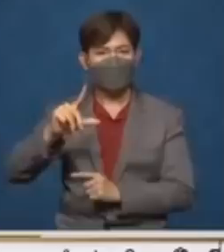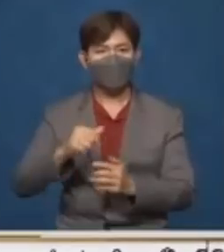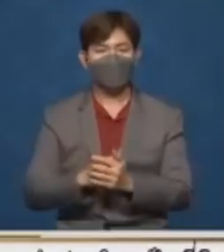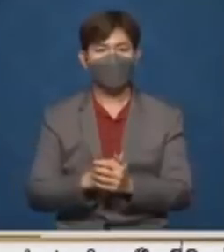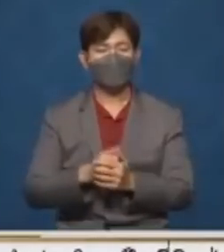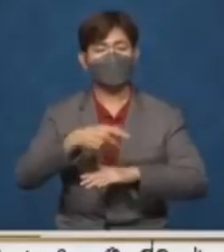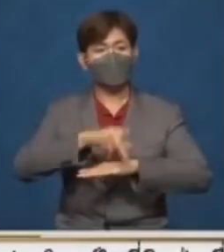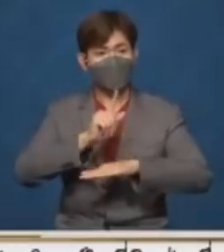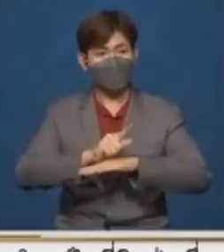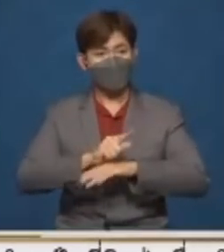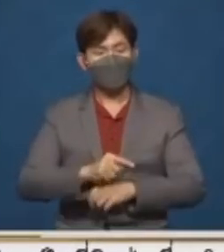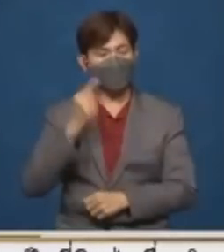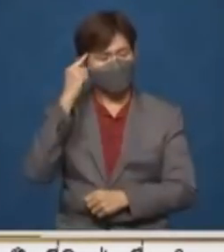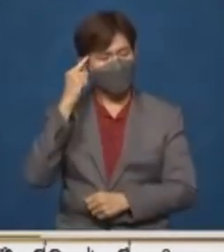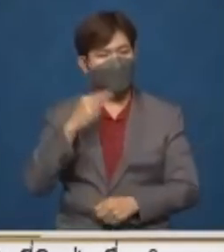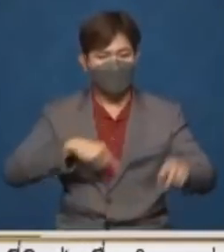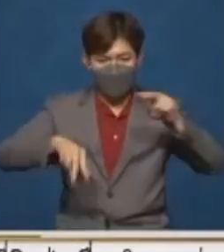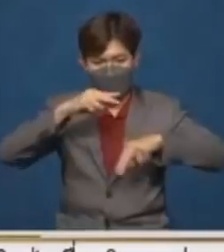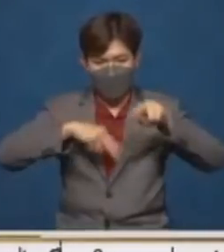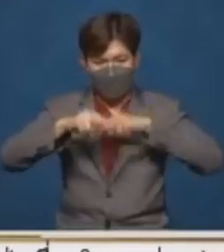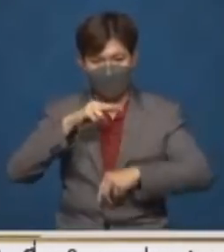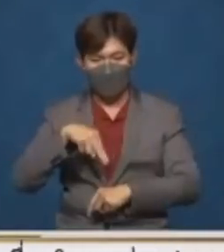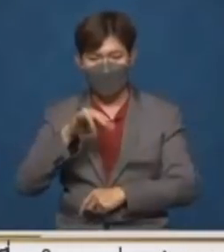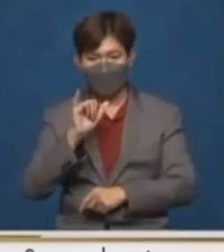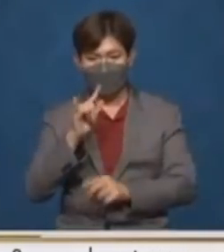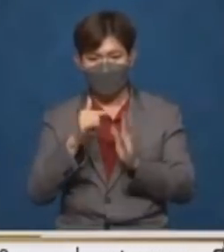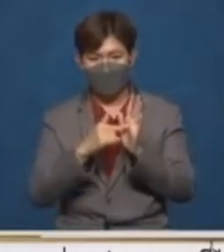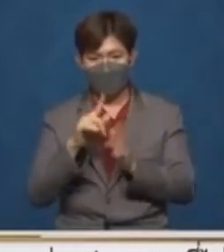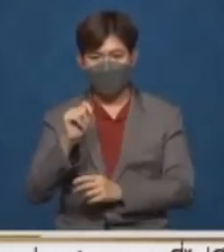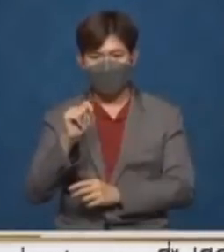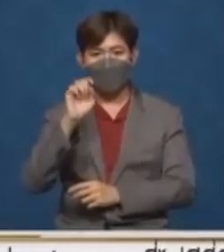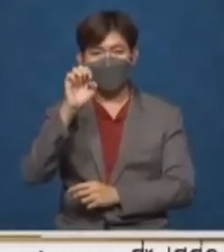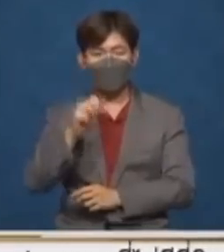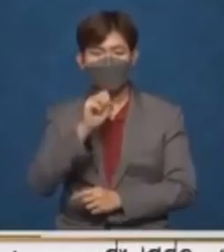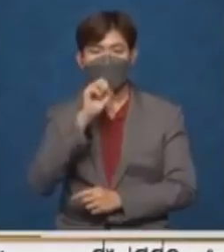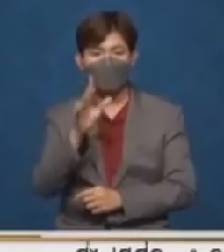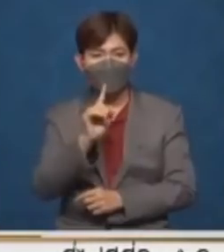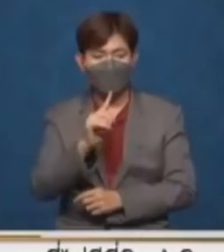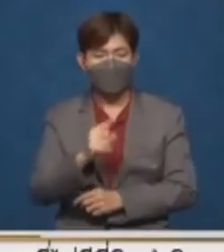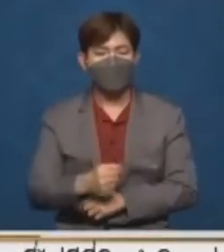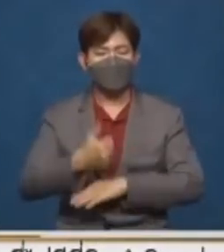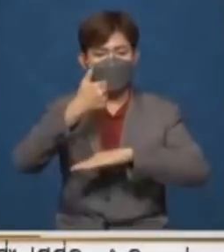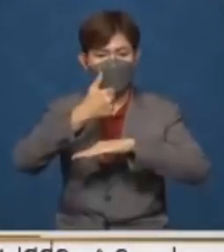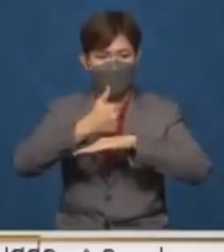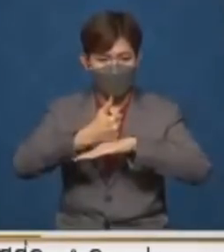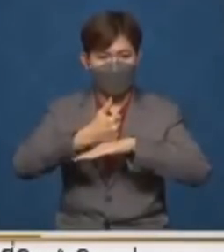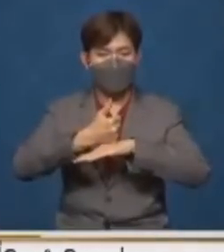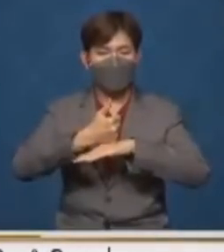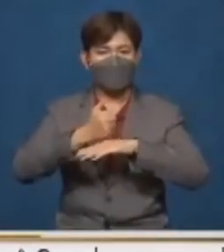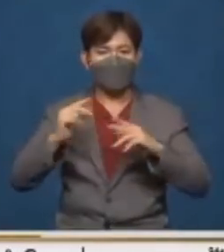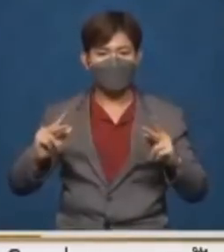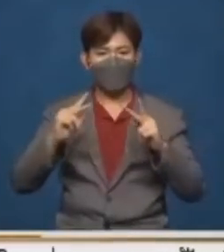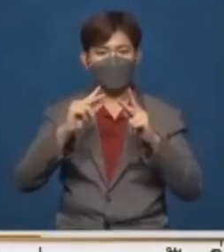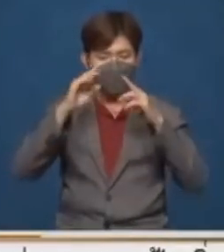เพื่อประโชแงการตรวจสอบยะติที่ได้เก่าหาผอกประยตและนายอมารตินและเพื่ให้มระติ ก